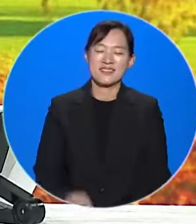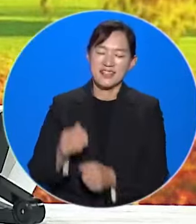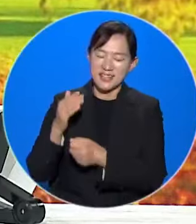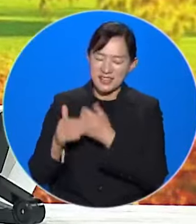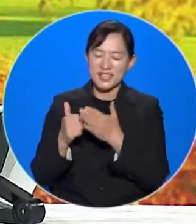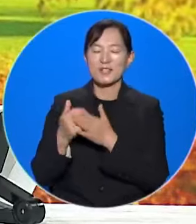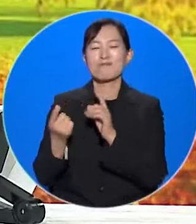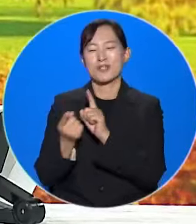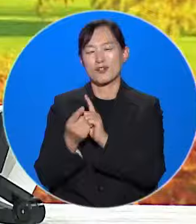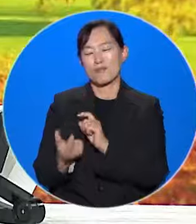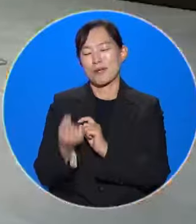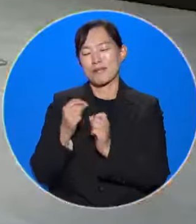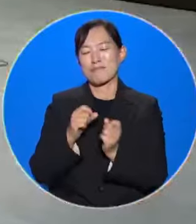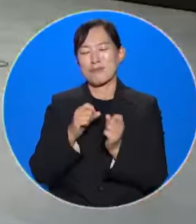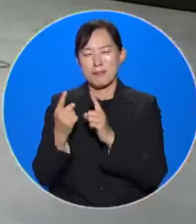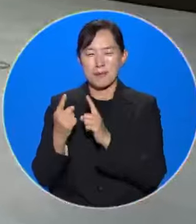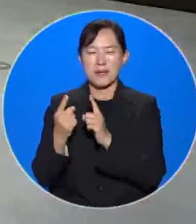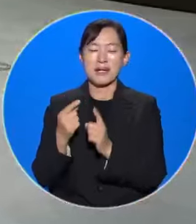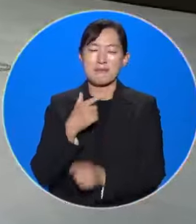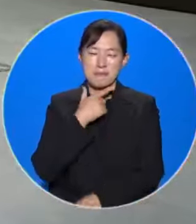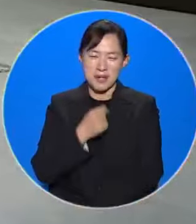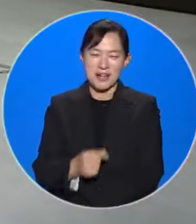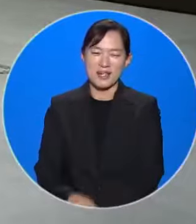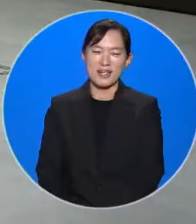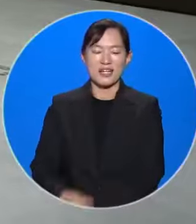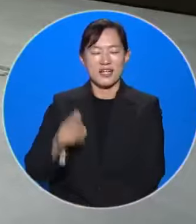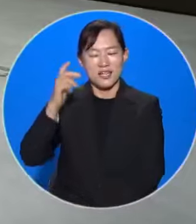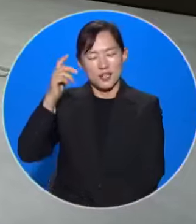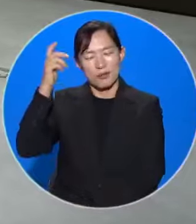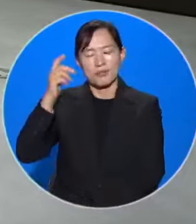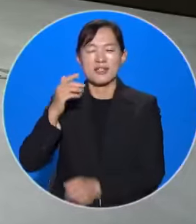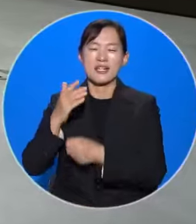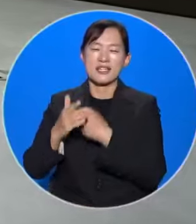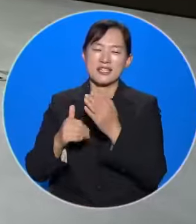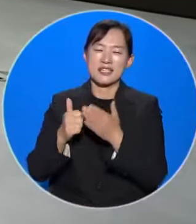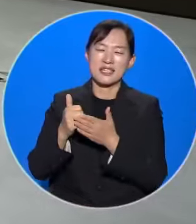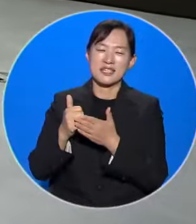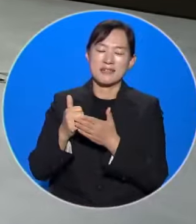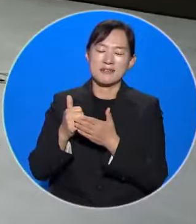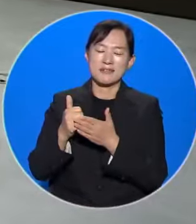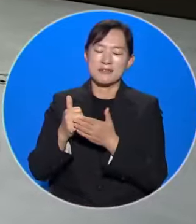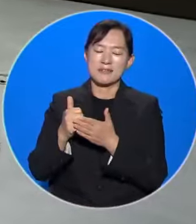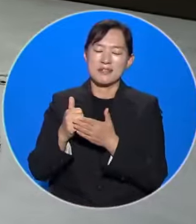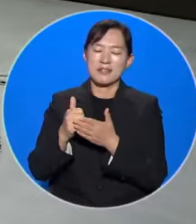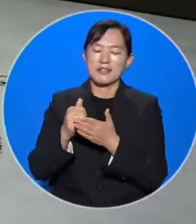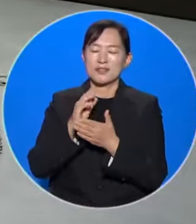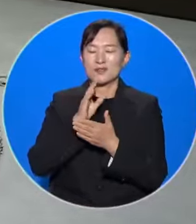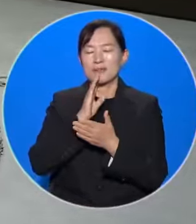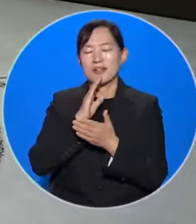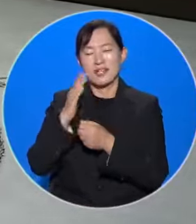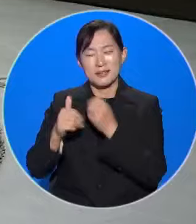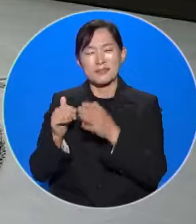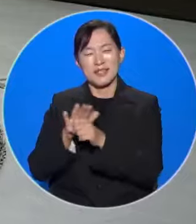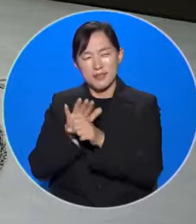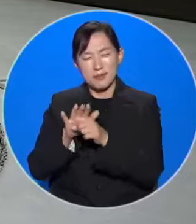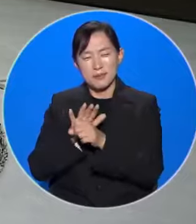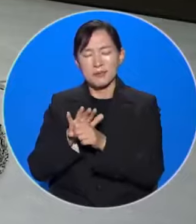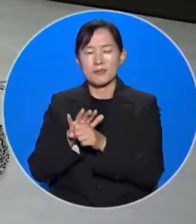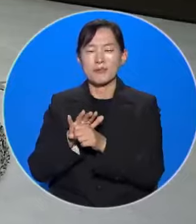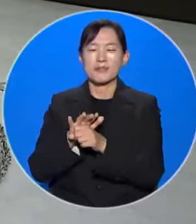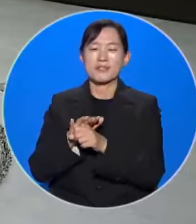하나님 만나고 빨리 회복됐으면 그 영혼이 하나님 너무너무 사랑하고 의사 성격 보여서